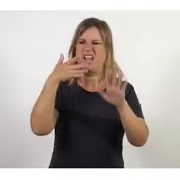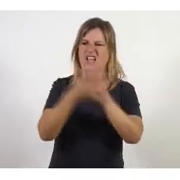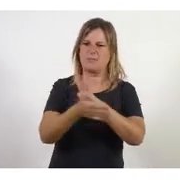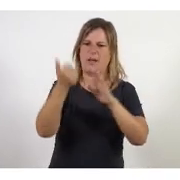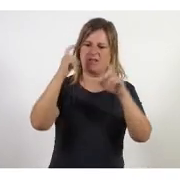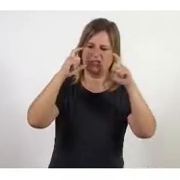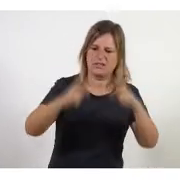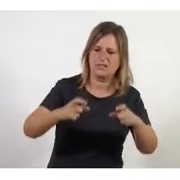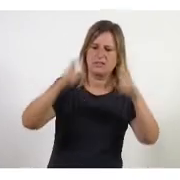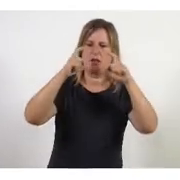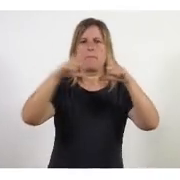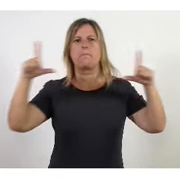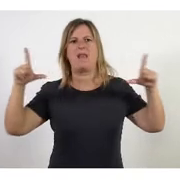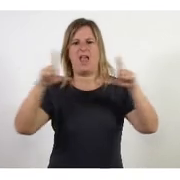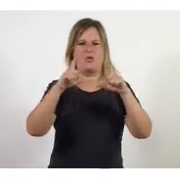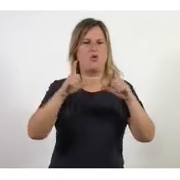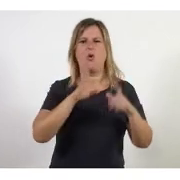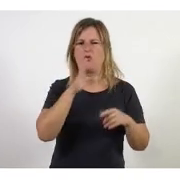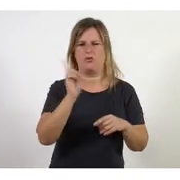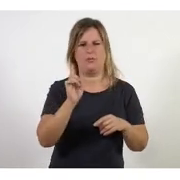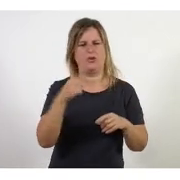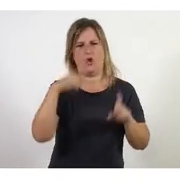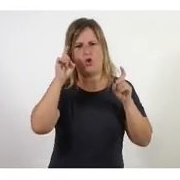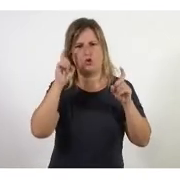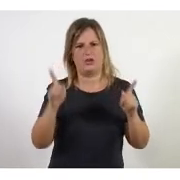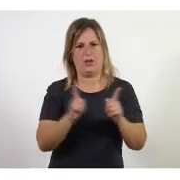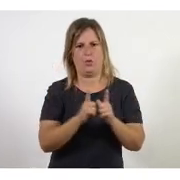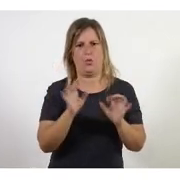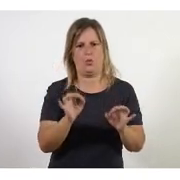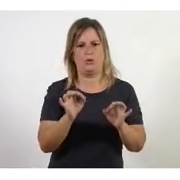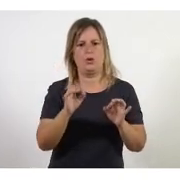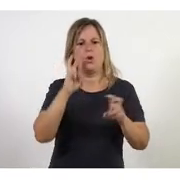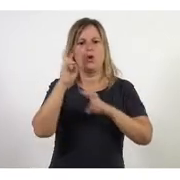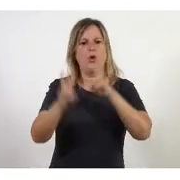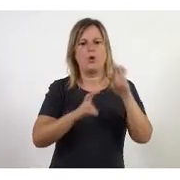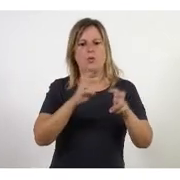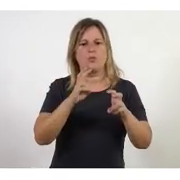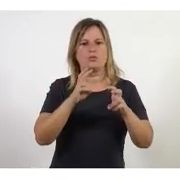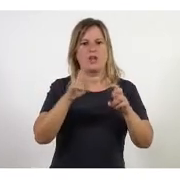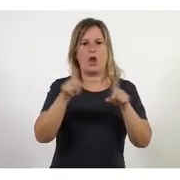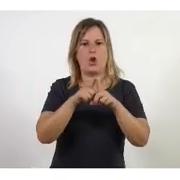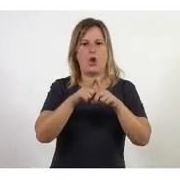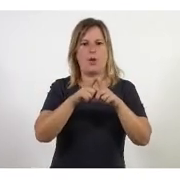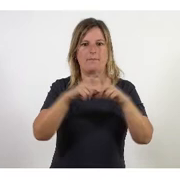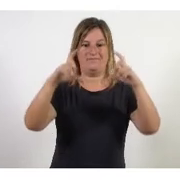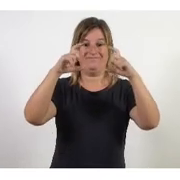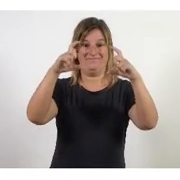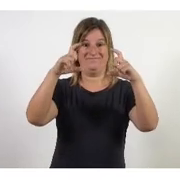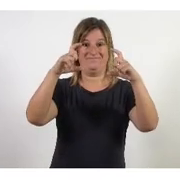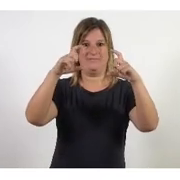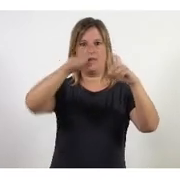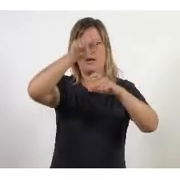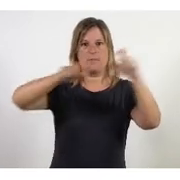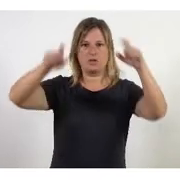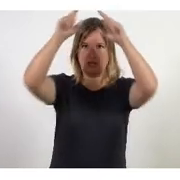en això, estem fent aquests consells. L'enquadrament vol dir que intenteu que les imatges respirin, Col·loqueu les persones fent servir